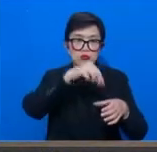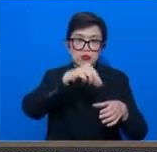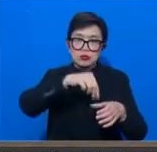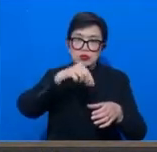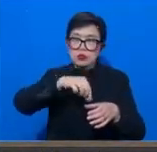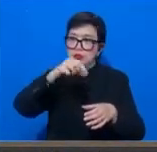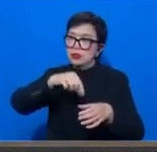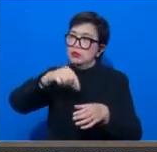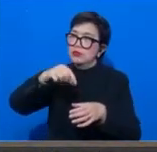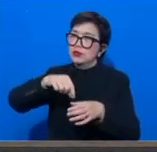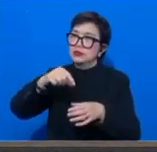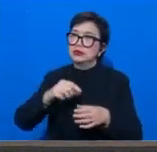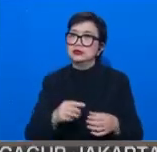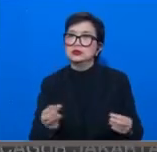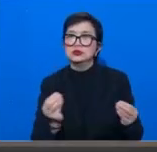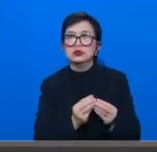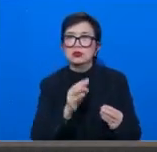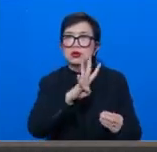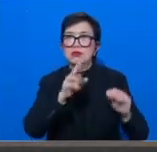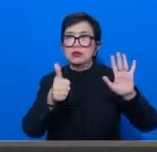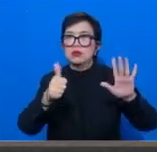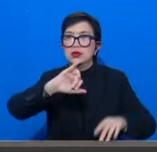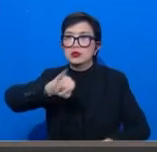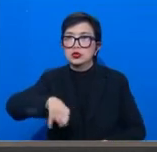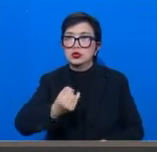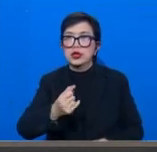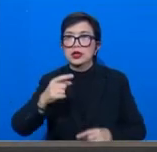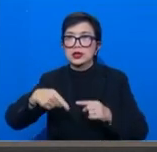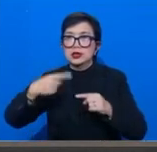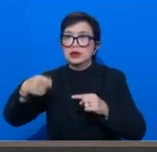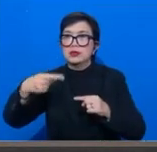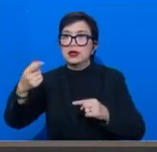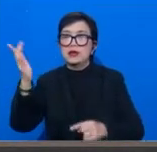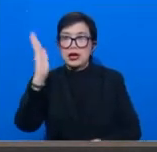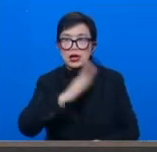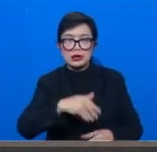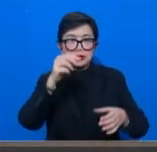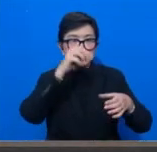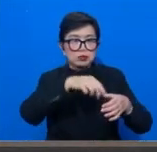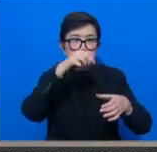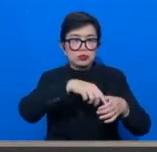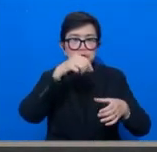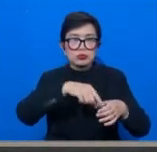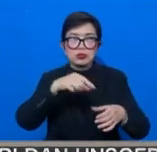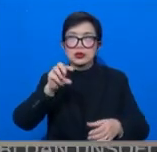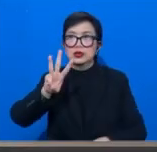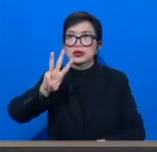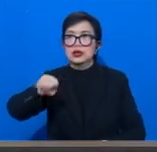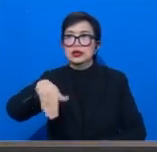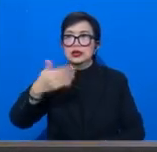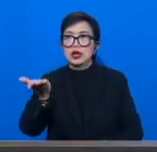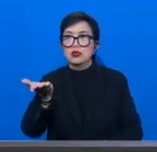Uang koin dengan total nilai Rp46 juta ini dikumpulkan setiap hari selama 3 tahun di dalam 4 galon bekas air